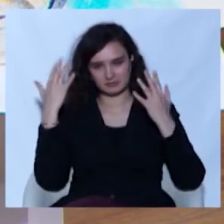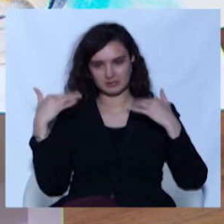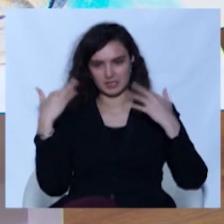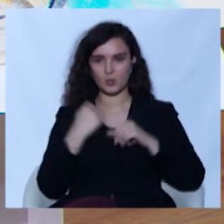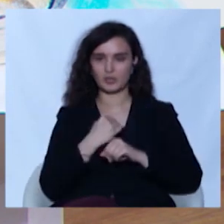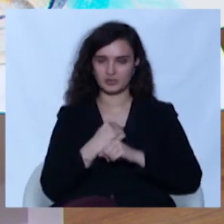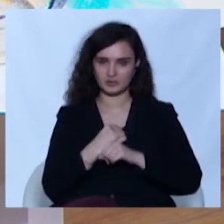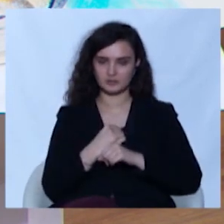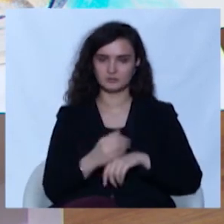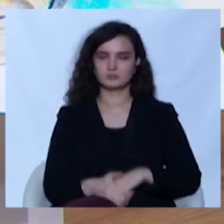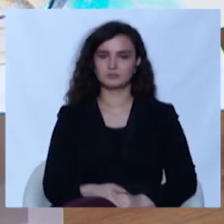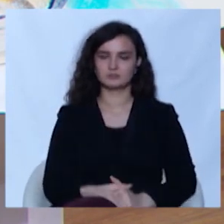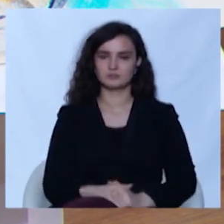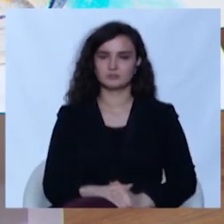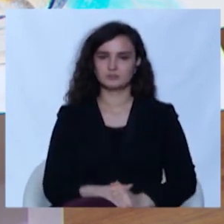таесате.